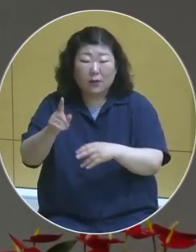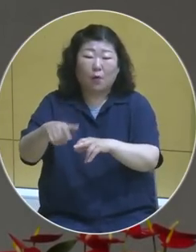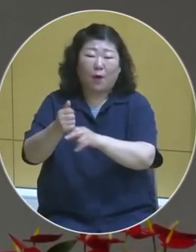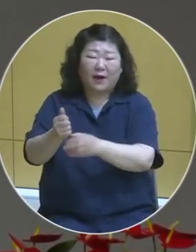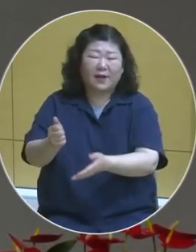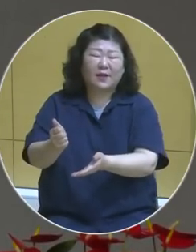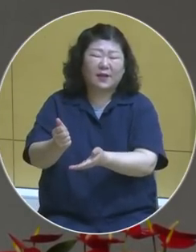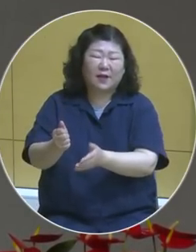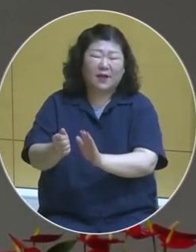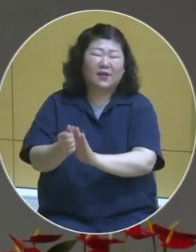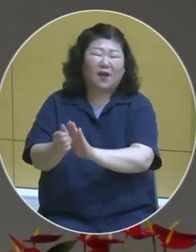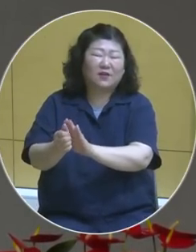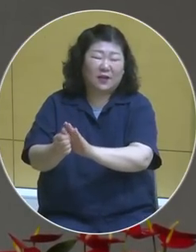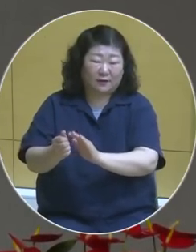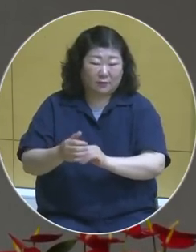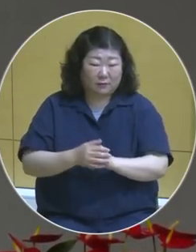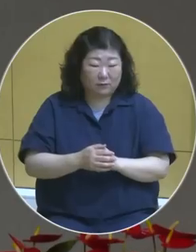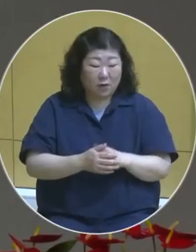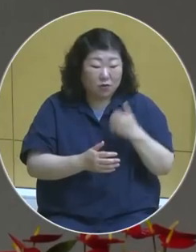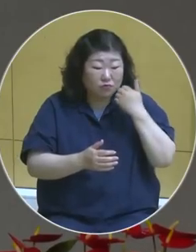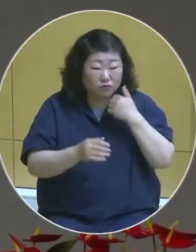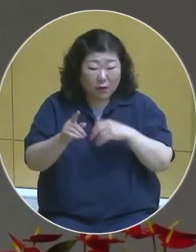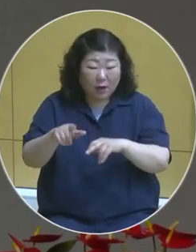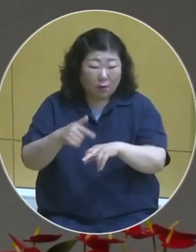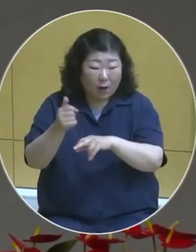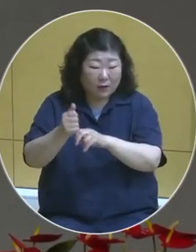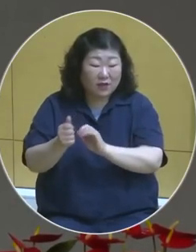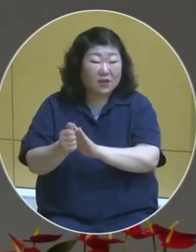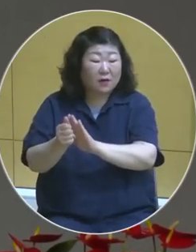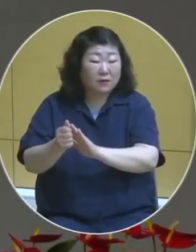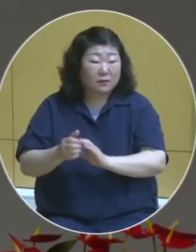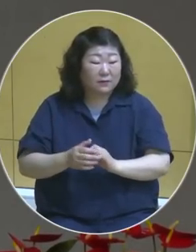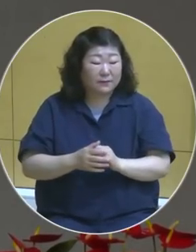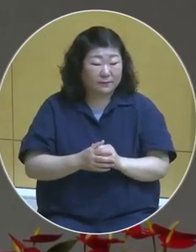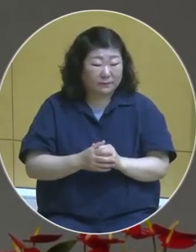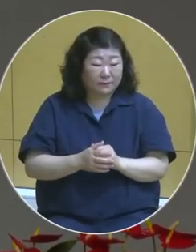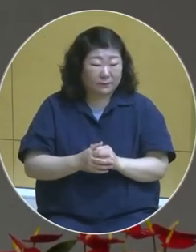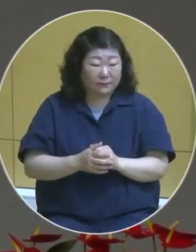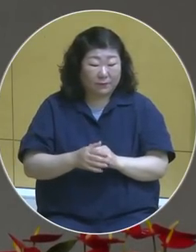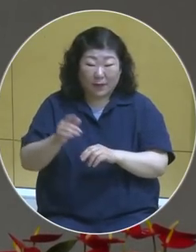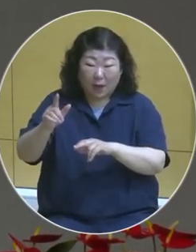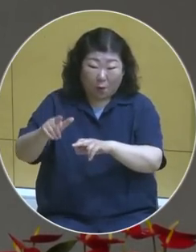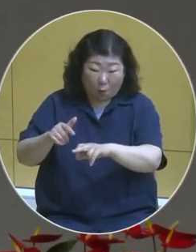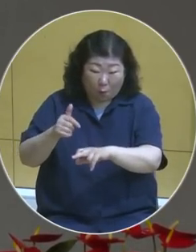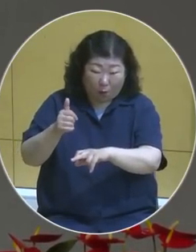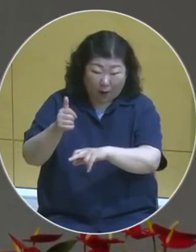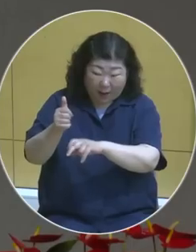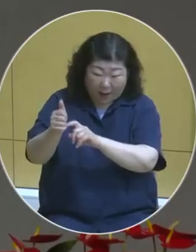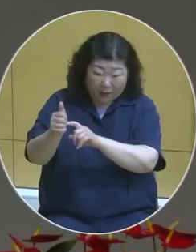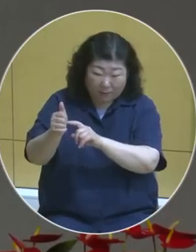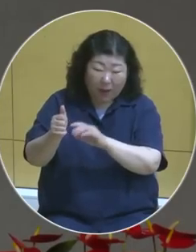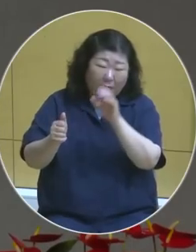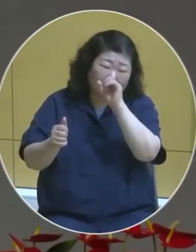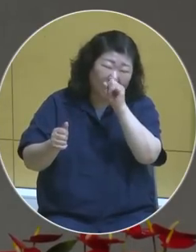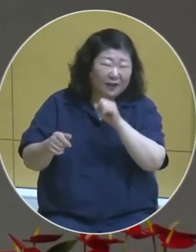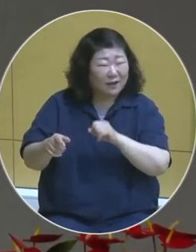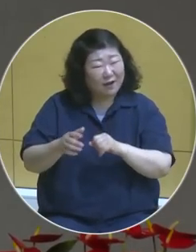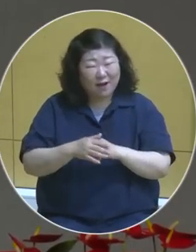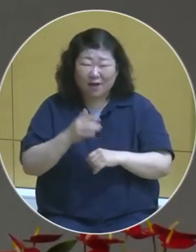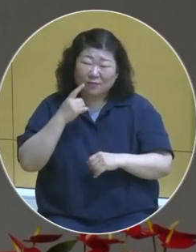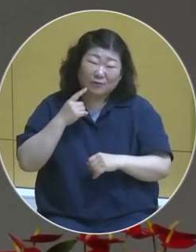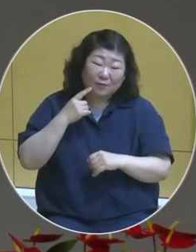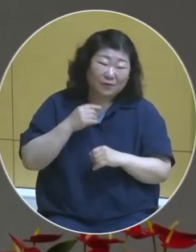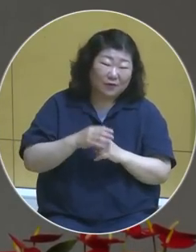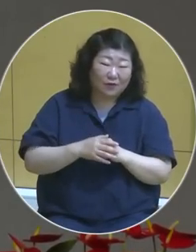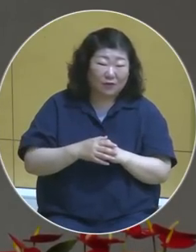겁니다. 누가 왕을 격려할 생각을 할까요? 왕이면 좋겠다, 높은 자리에 있어서 자기 마음대로 하고 좋겠다 그러지만 그